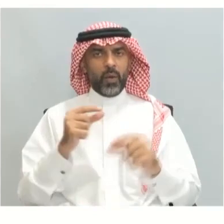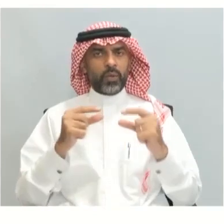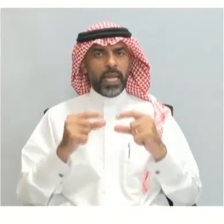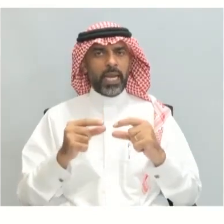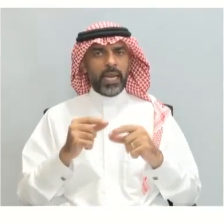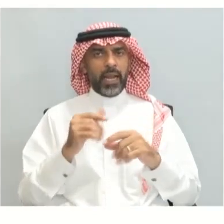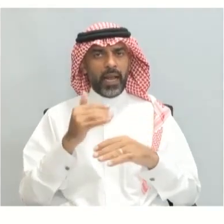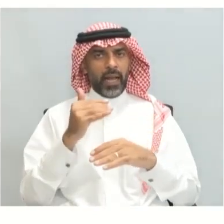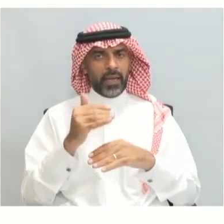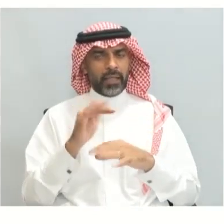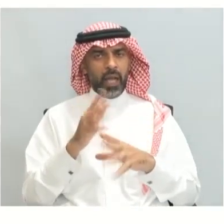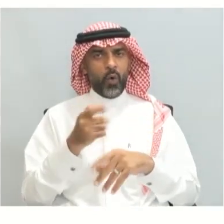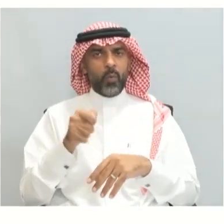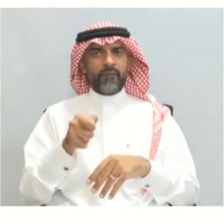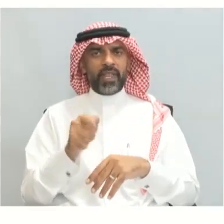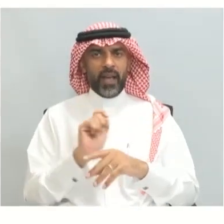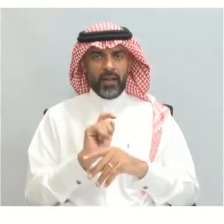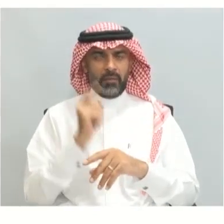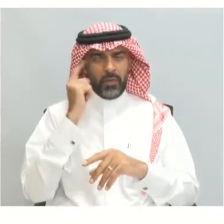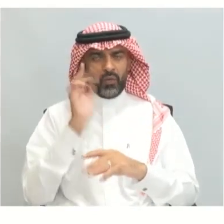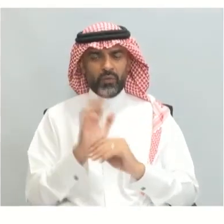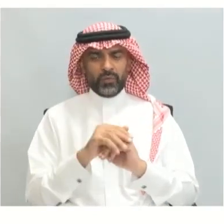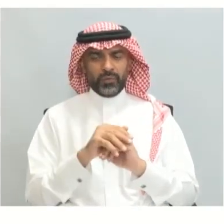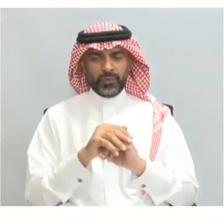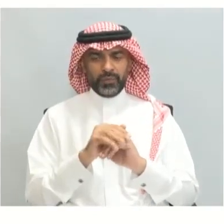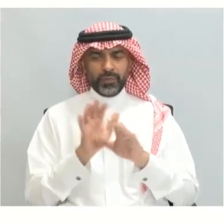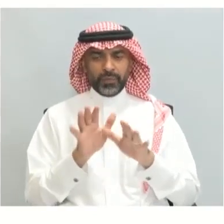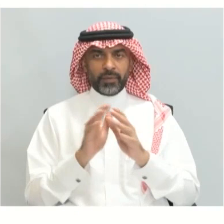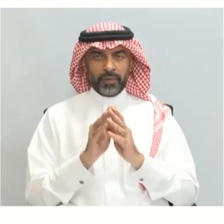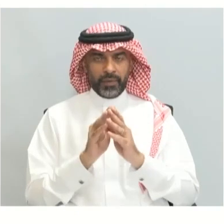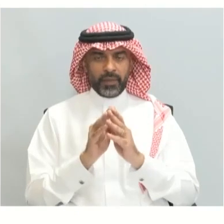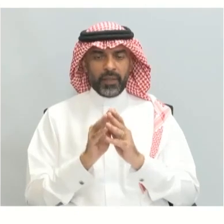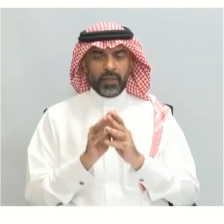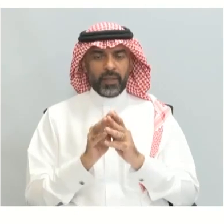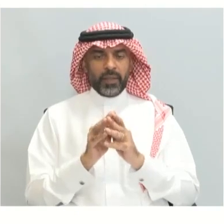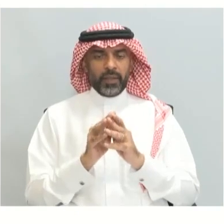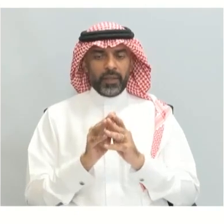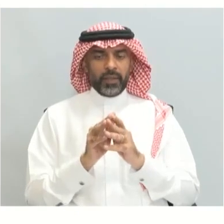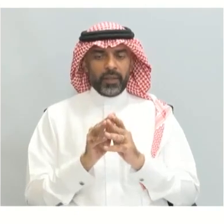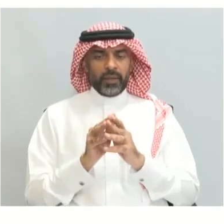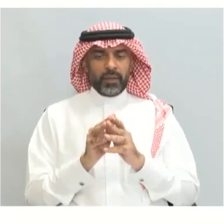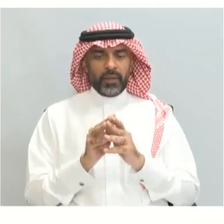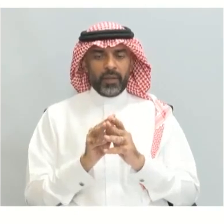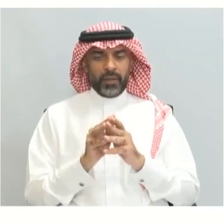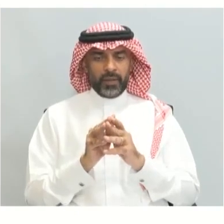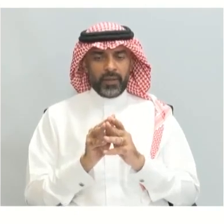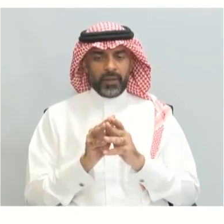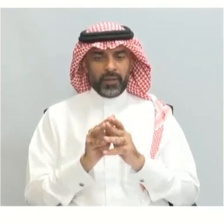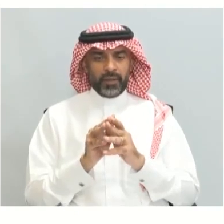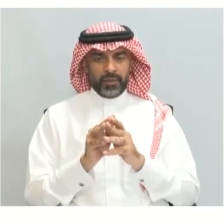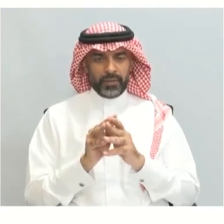مفتاح الخريطه اذا ابنائي اذا يعبر عنها مصطلحا او يابسا او غير